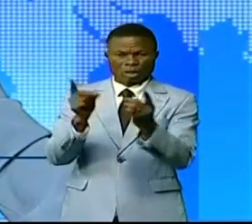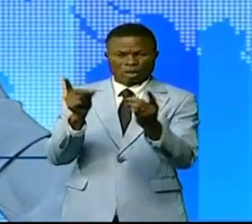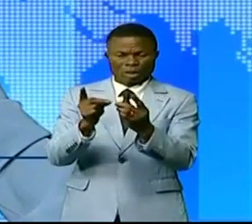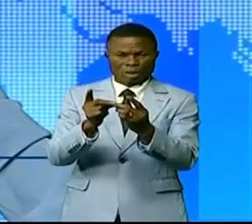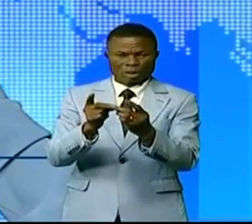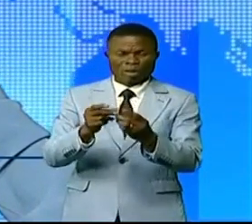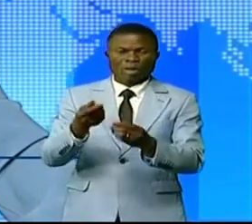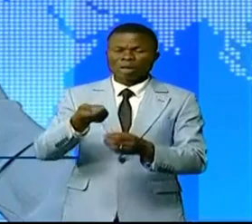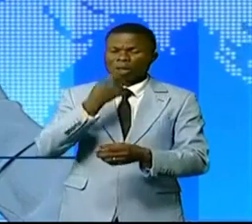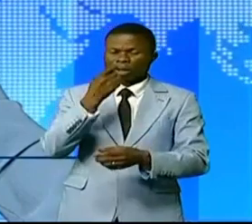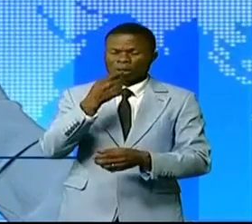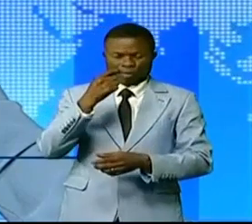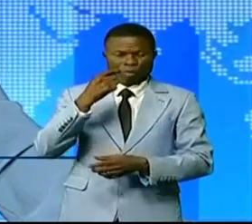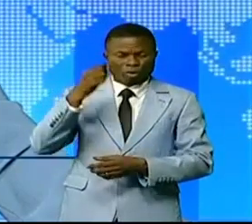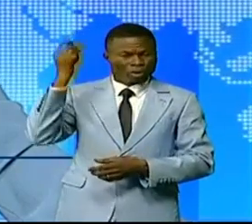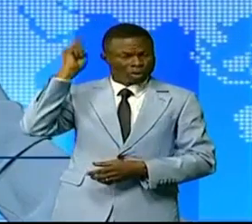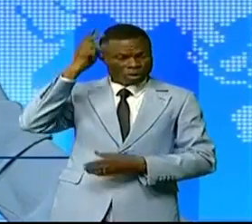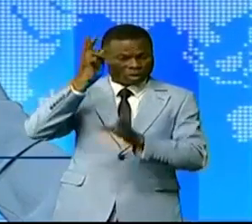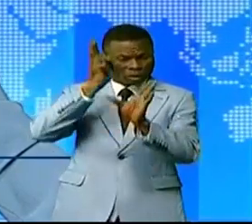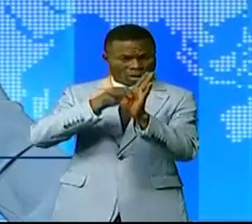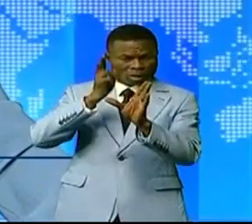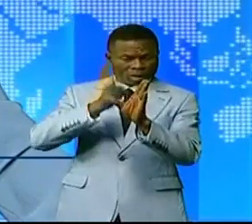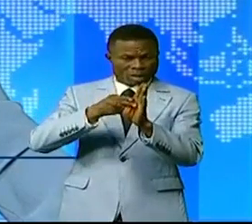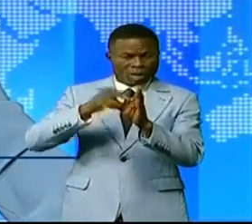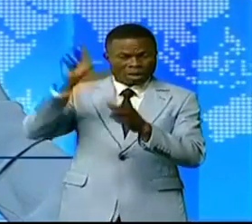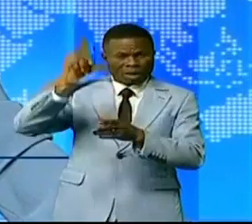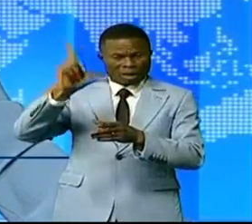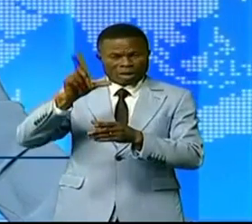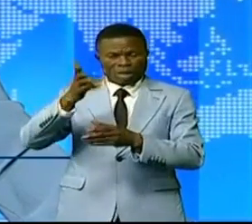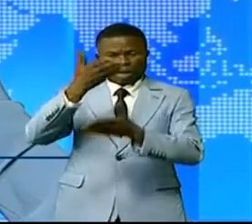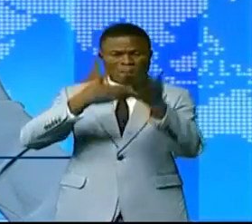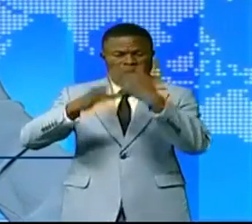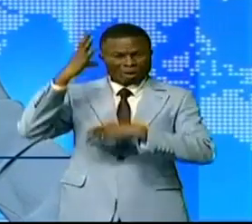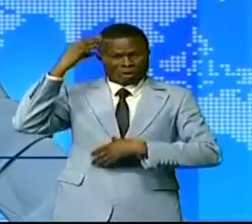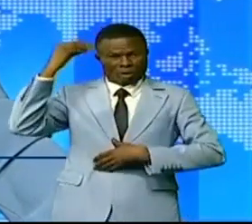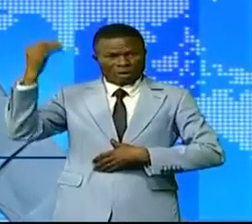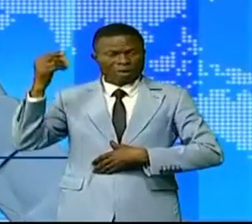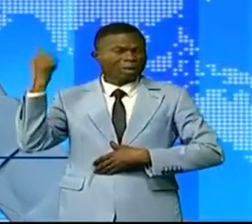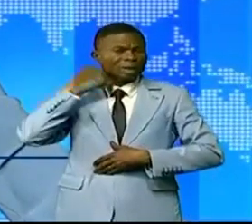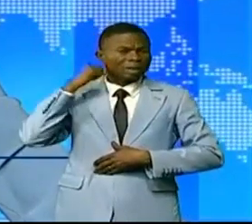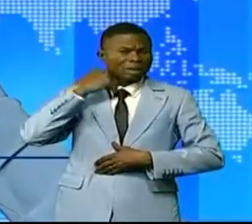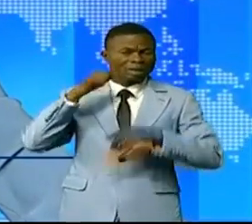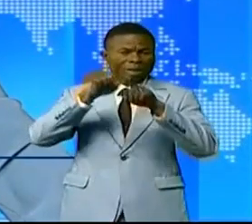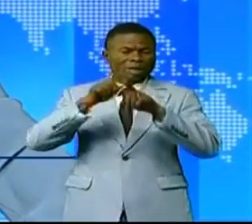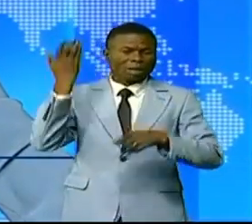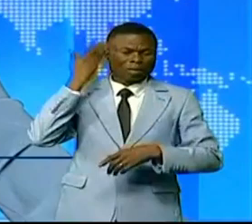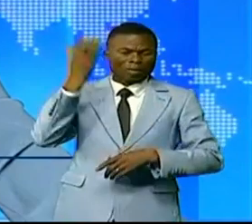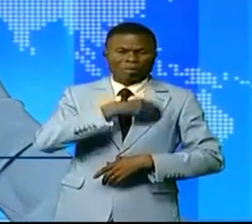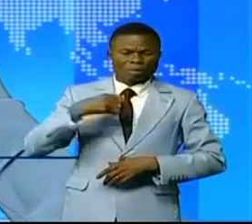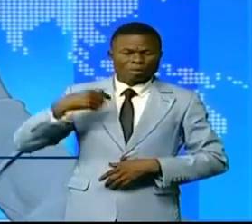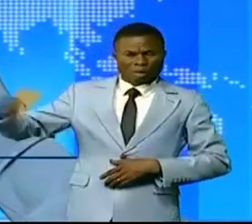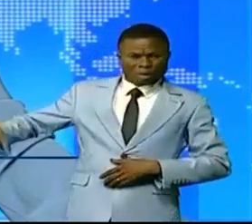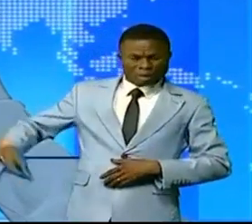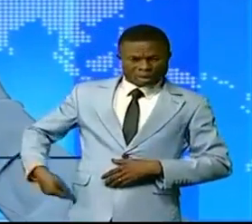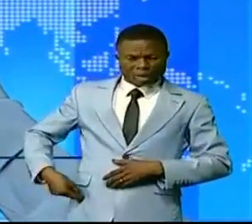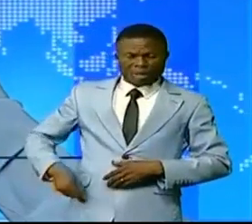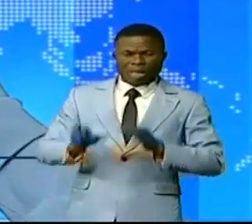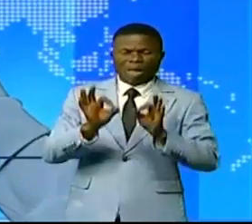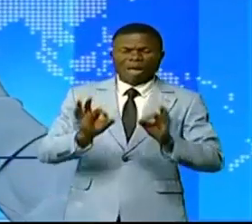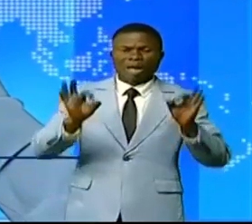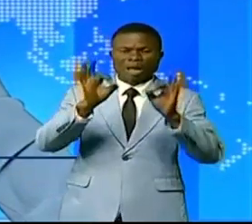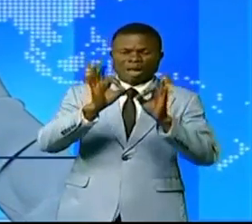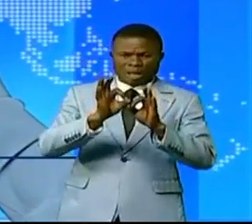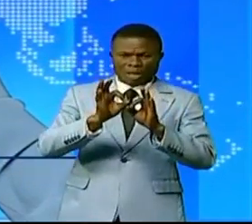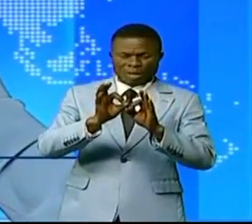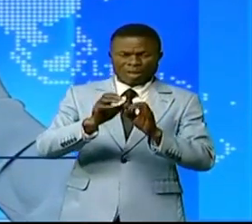soins psychologiques de l'IMETE a organisé un atelier d'échange à l'intention de médecins et infirmiers au menu l'importance de